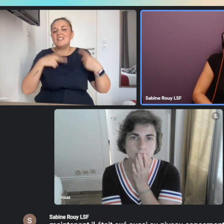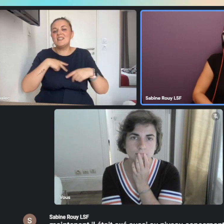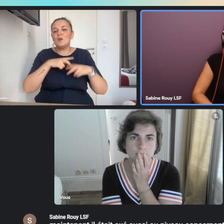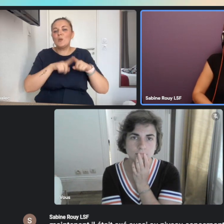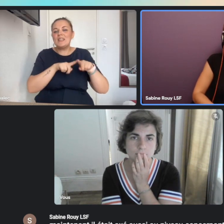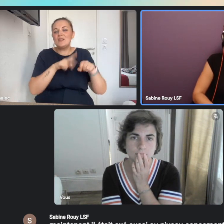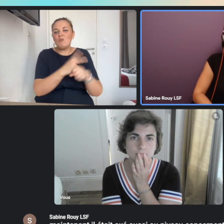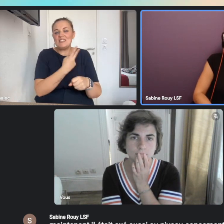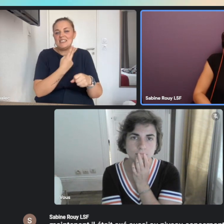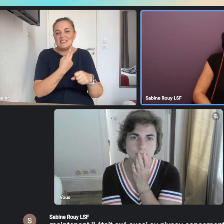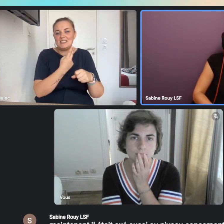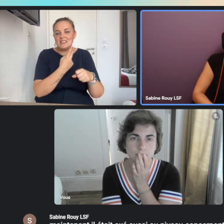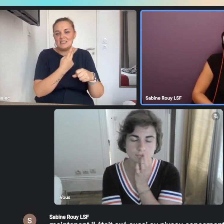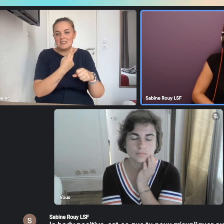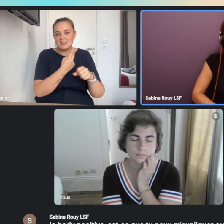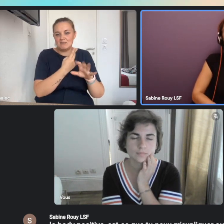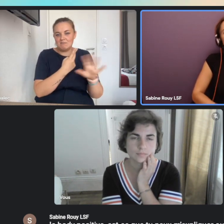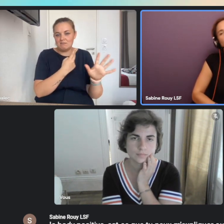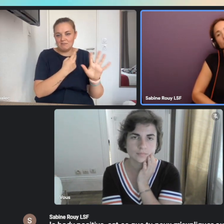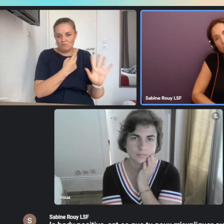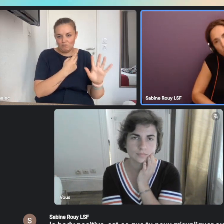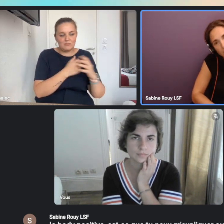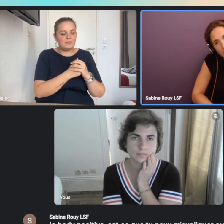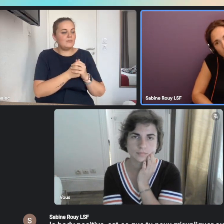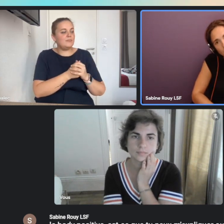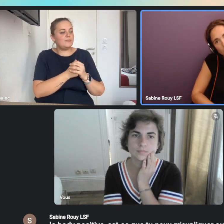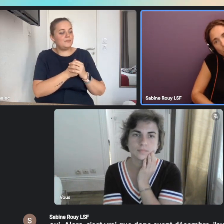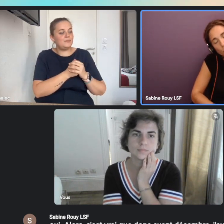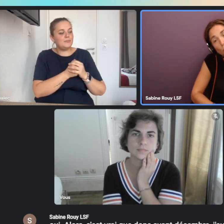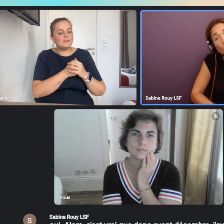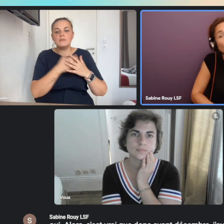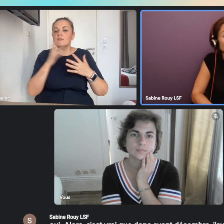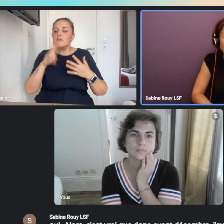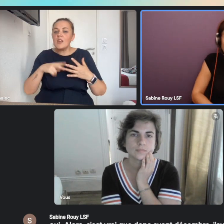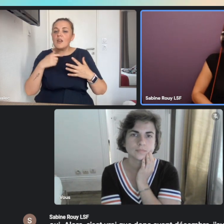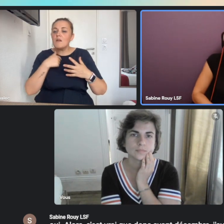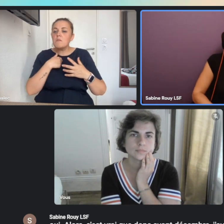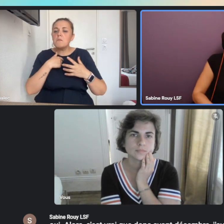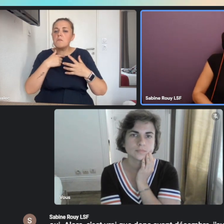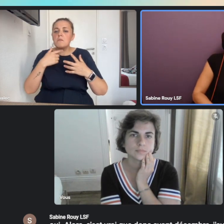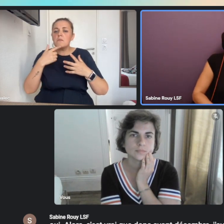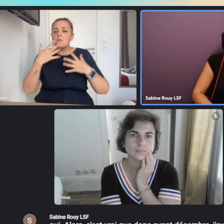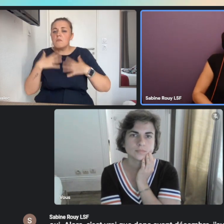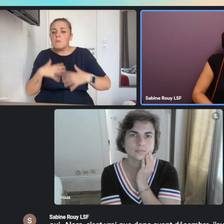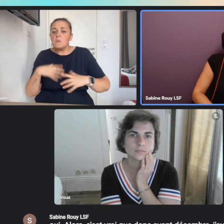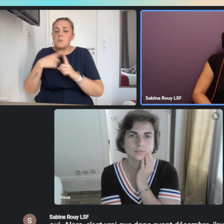forcément, regarder ce qu'il en était. Donc moi, j'avais une hygiène de vie qui était pas forcément très bonne.